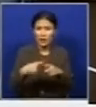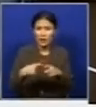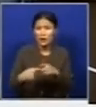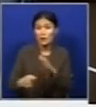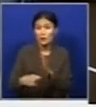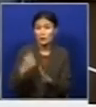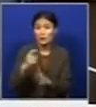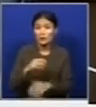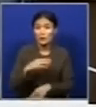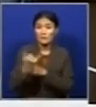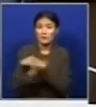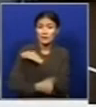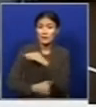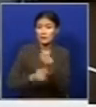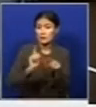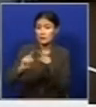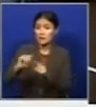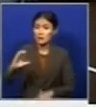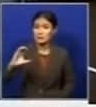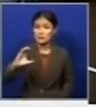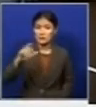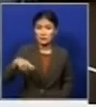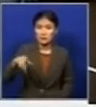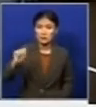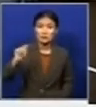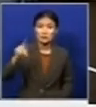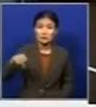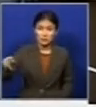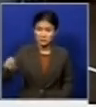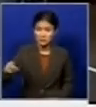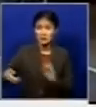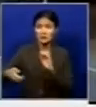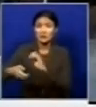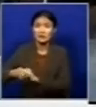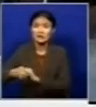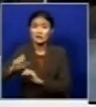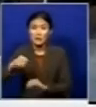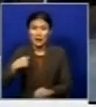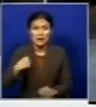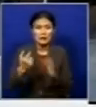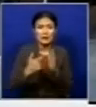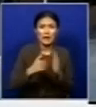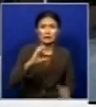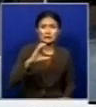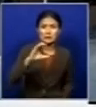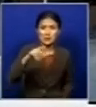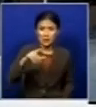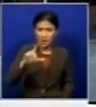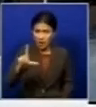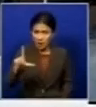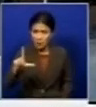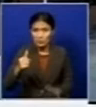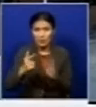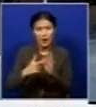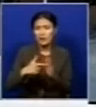นี้จะไม่สามารถทำ CL ยาได้อีกต่อไป CL ยาหมายถึงอะไร